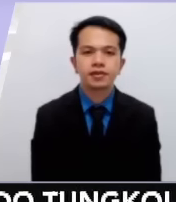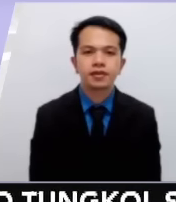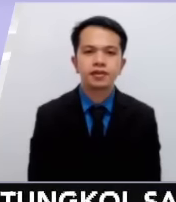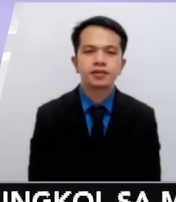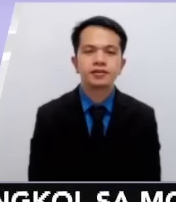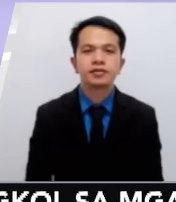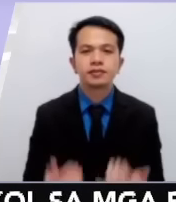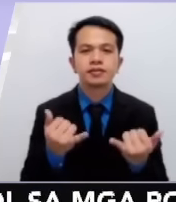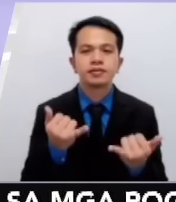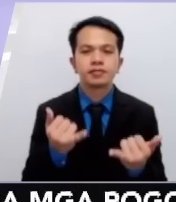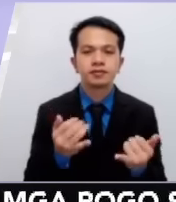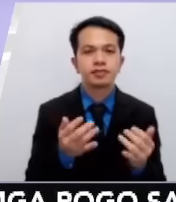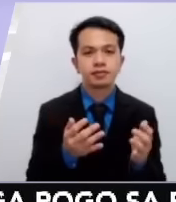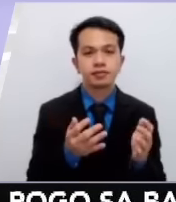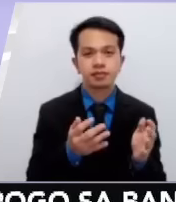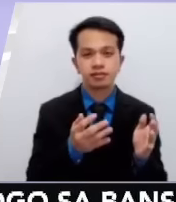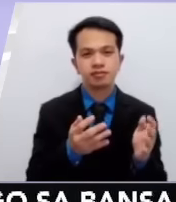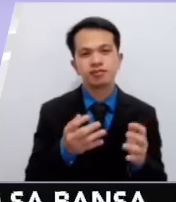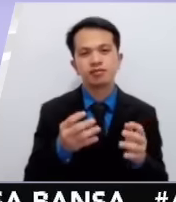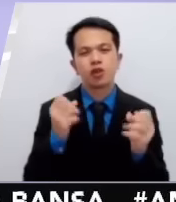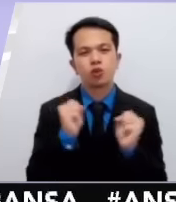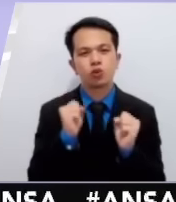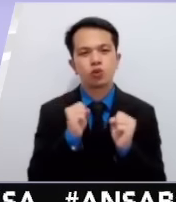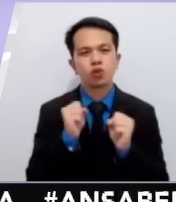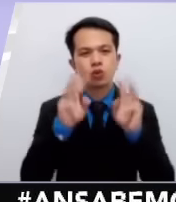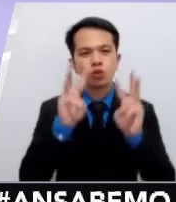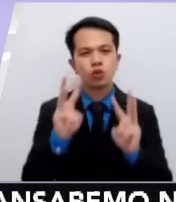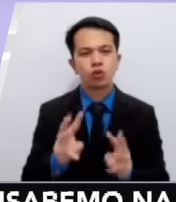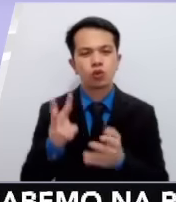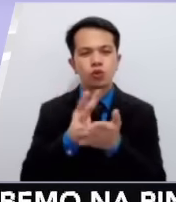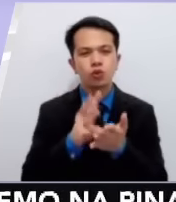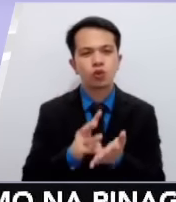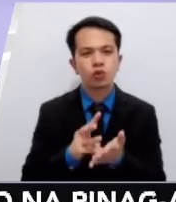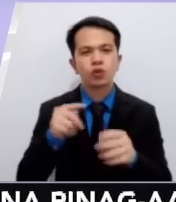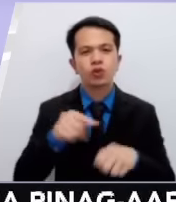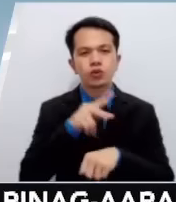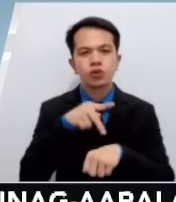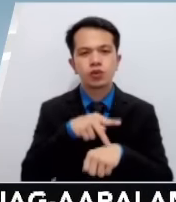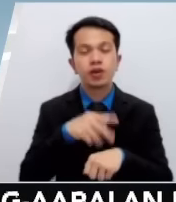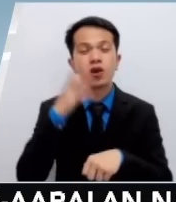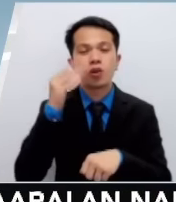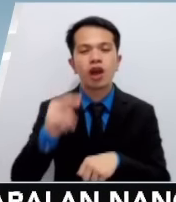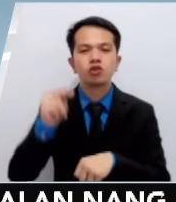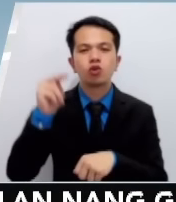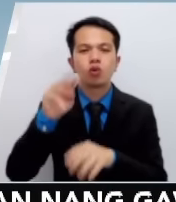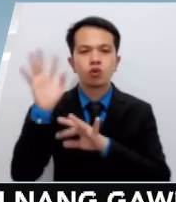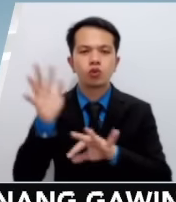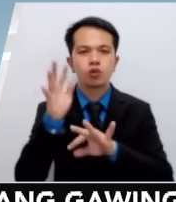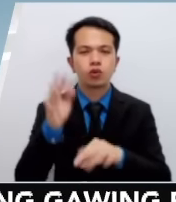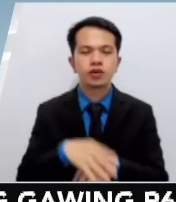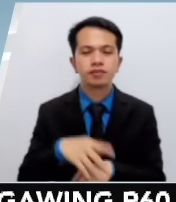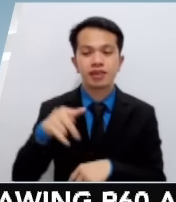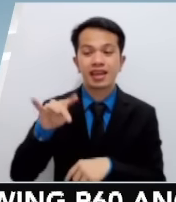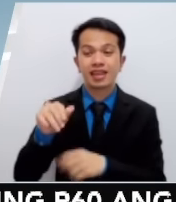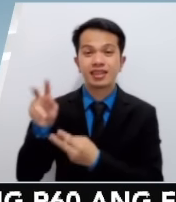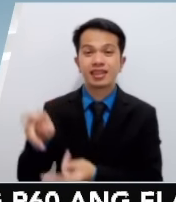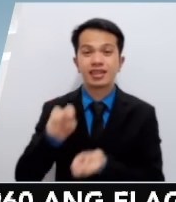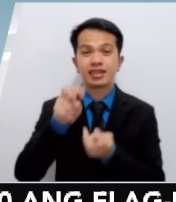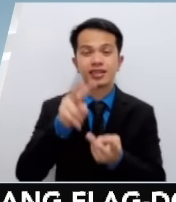Nagpapatuloy po ang paglamig ng panahon sa ilang bahagi ng bansa, dulot pa rin ang hanging amihan. Ayon sa PAGASA, naitala ngayong Miyerkules